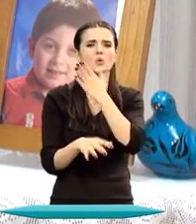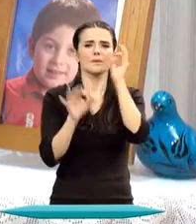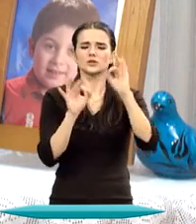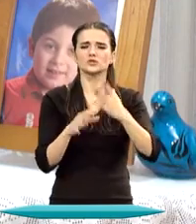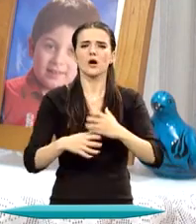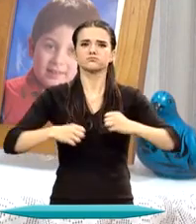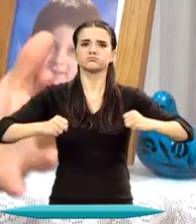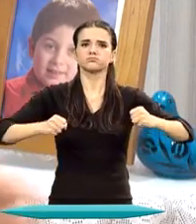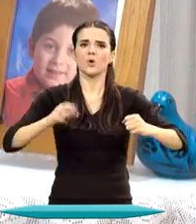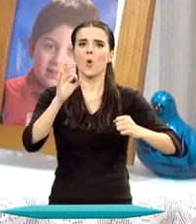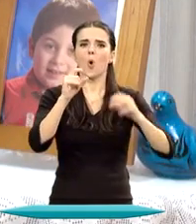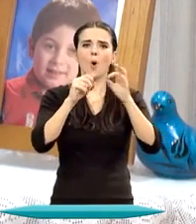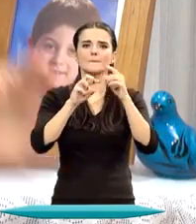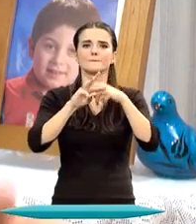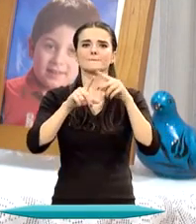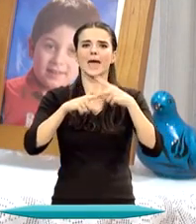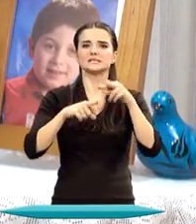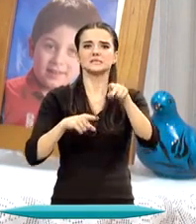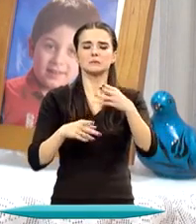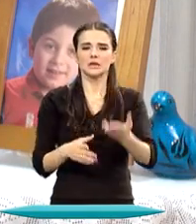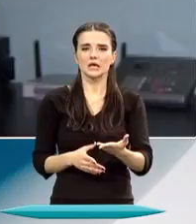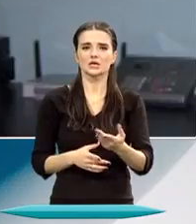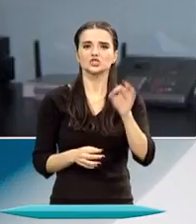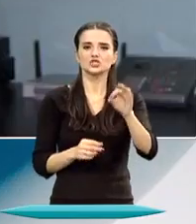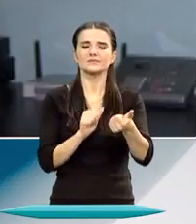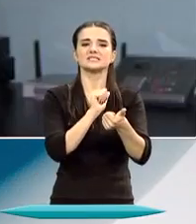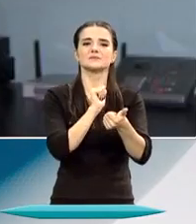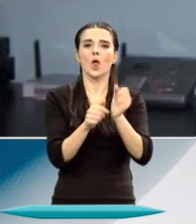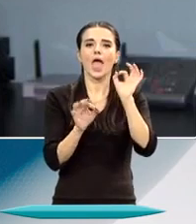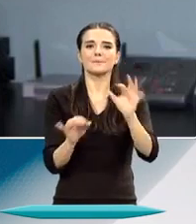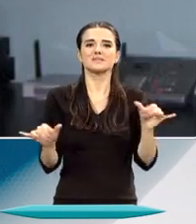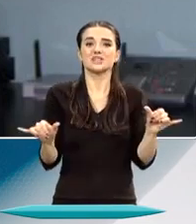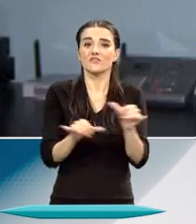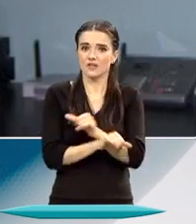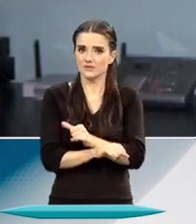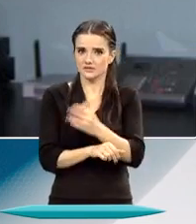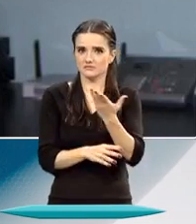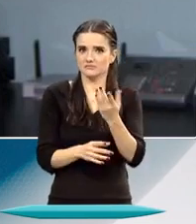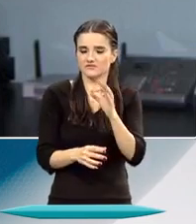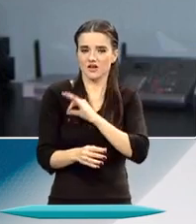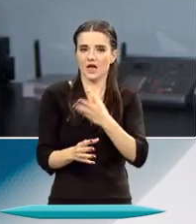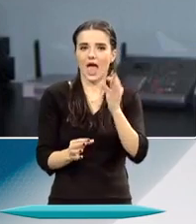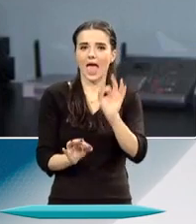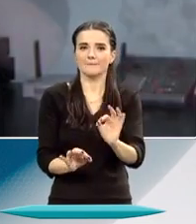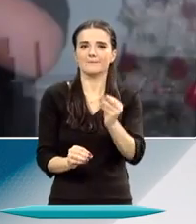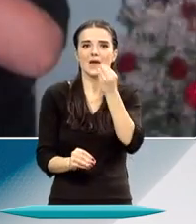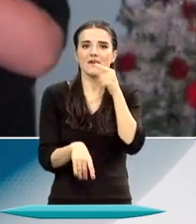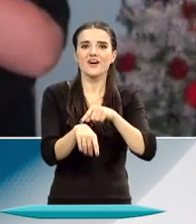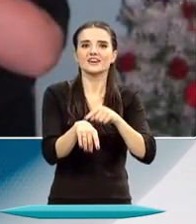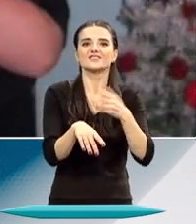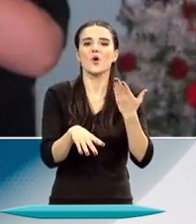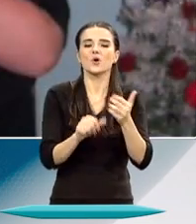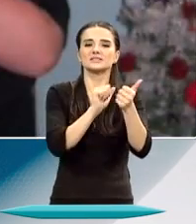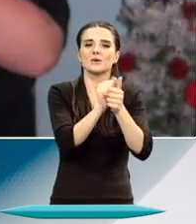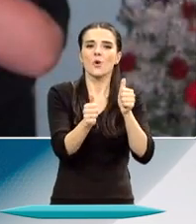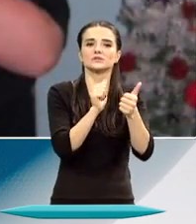başladığında aşırı kiloluydu. Obez derecesinde bir kilosu vardı. Şimdi sporla hem zayıflaması sağlandı hem yeme